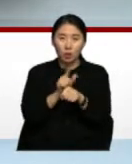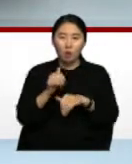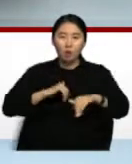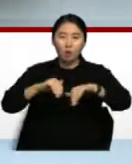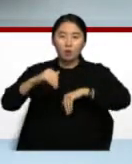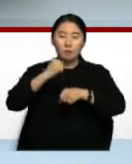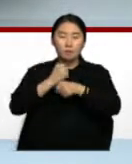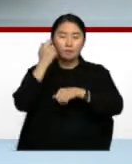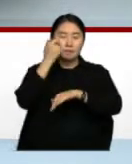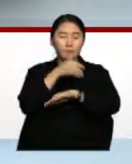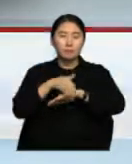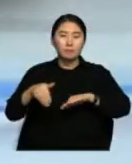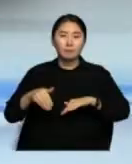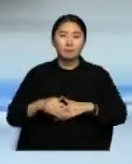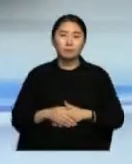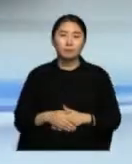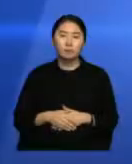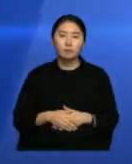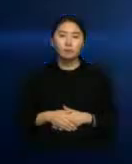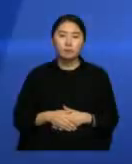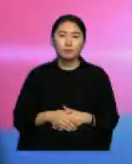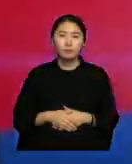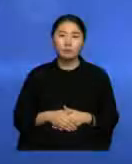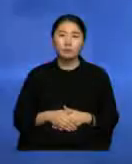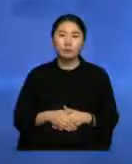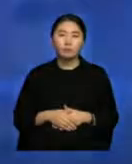만들어질 예정입니다. 송지현 기자입니다.